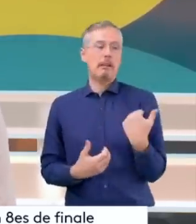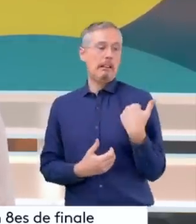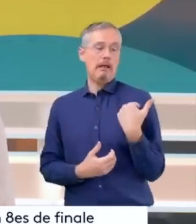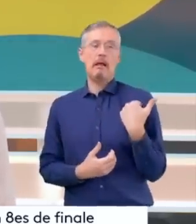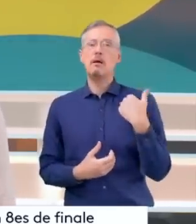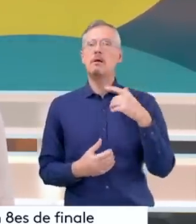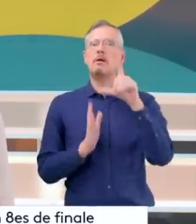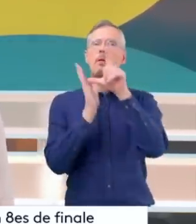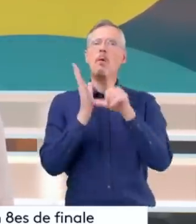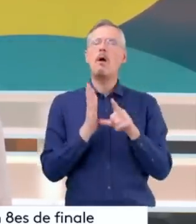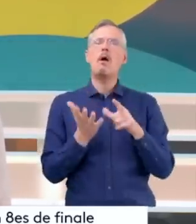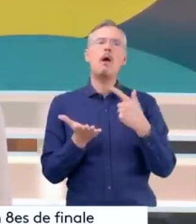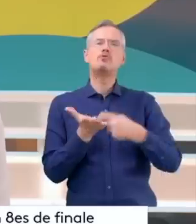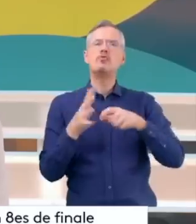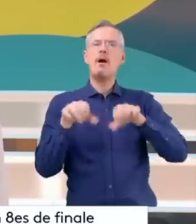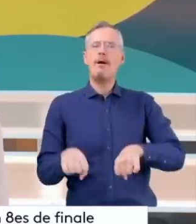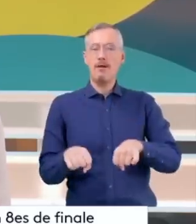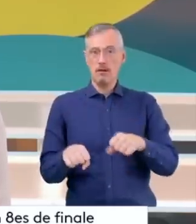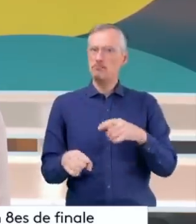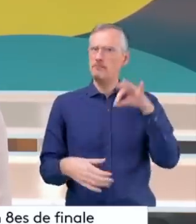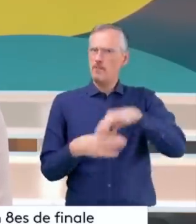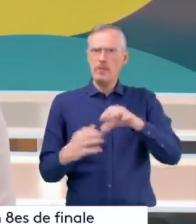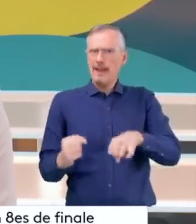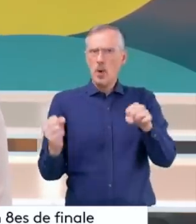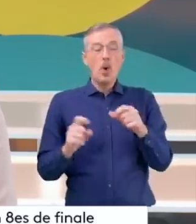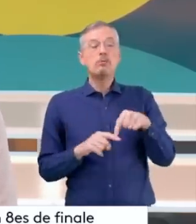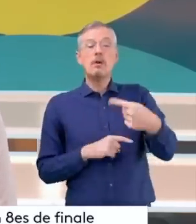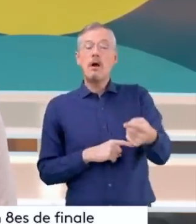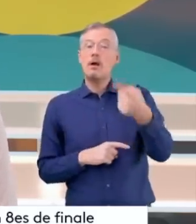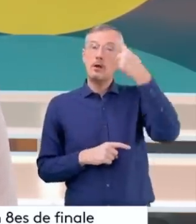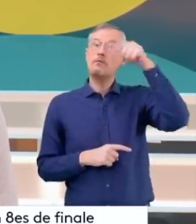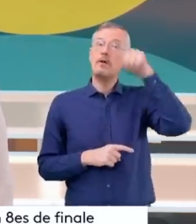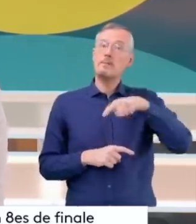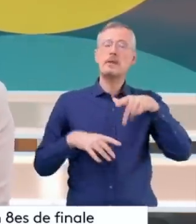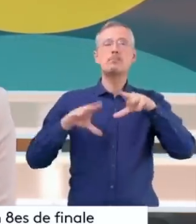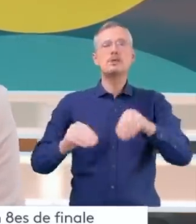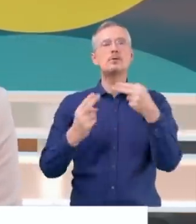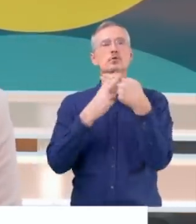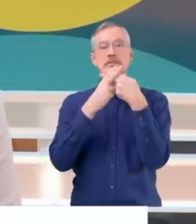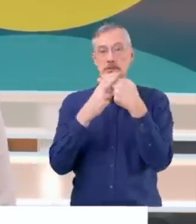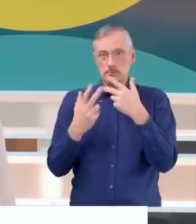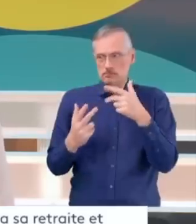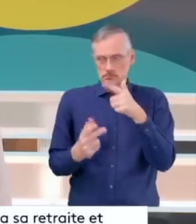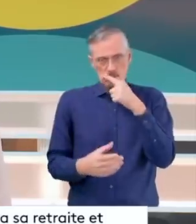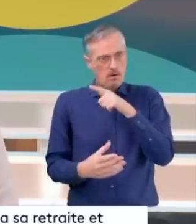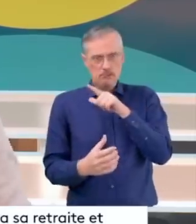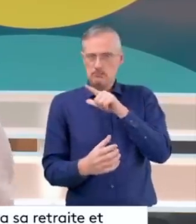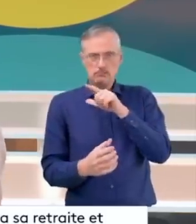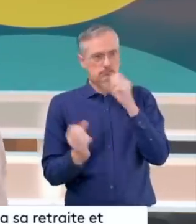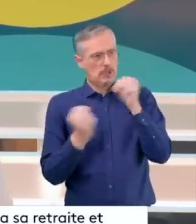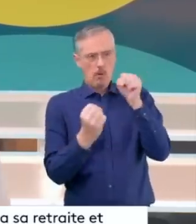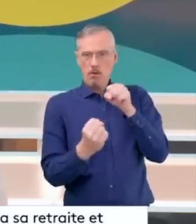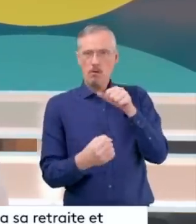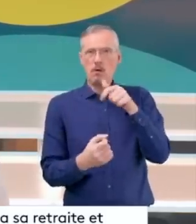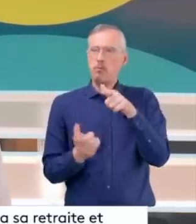la motion de censure de la France insoumise précisément parce que nous voulons envoyer un signal fort au gouvernement. C'est pas un accord de gouvernement qu'on ferait avec la France insoumise. Tout le